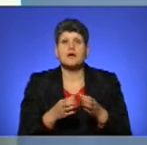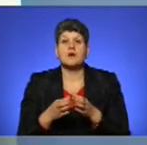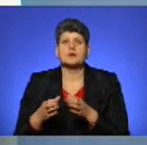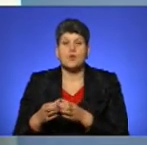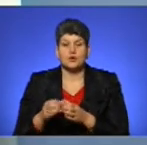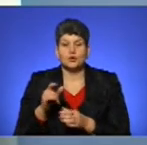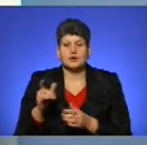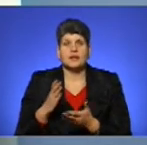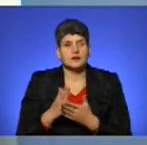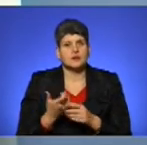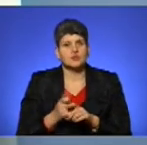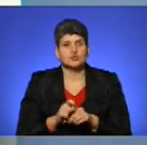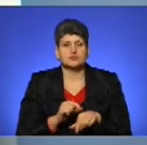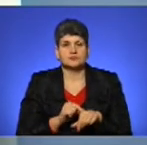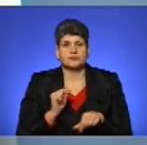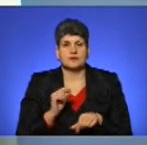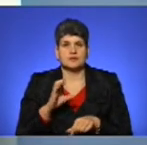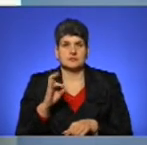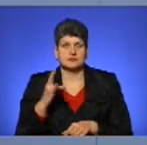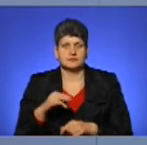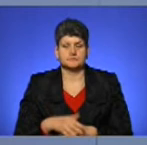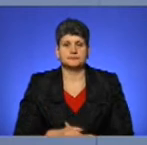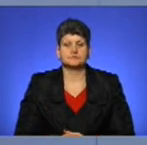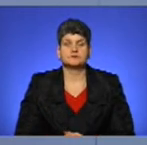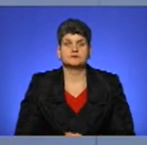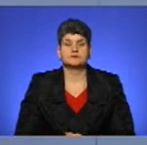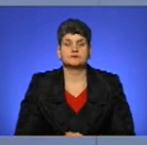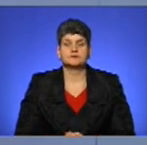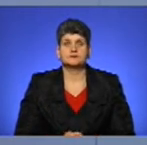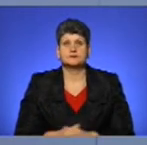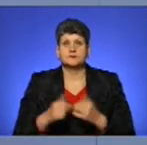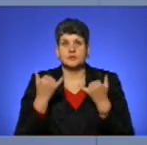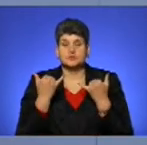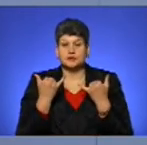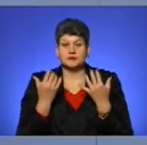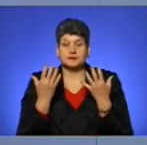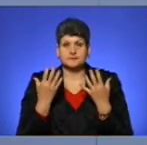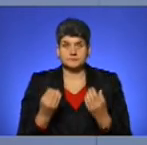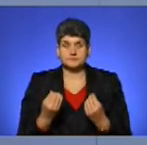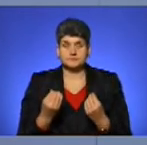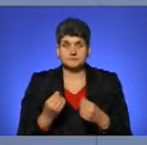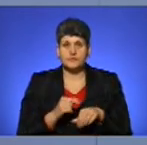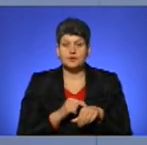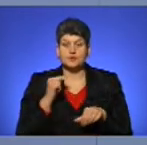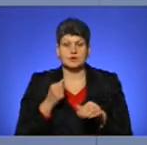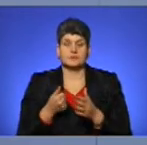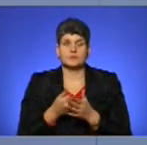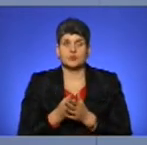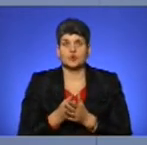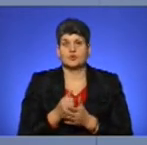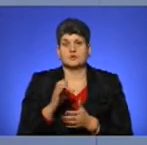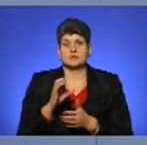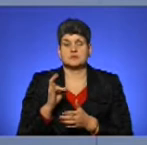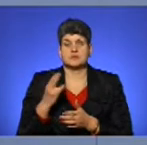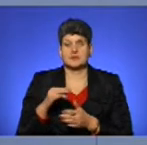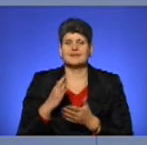найбільш вразливішими до СНІДу? На сьогоднішній день вразливими до ВІЛ-інфекції є всі